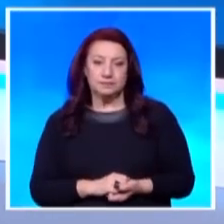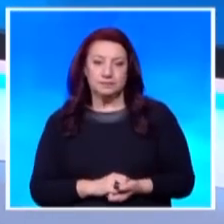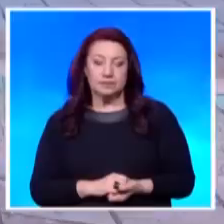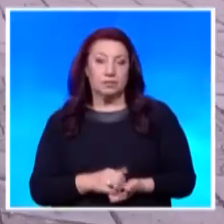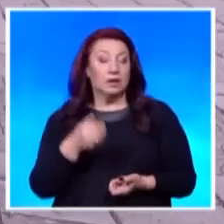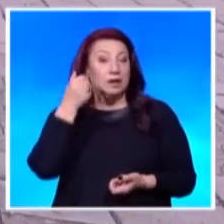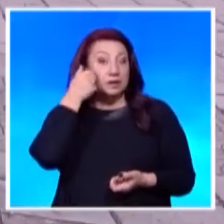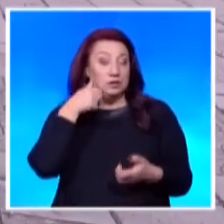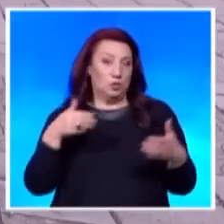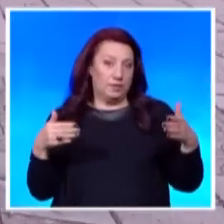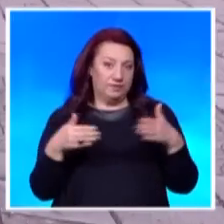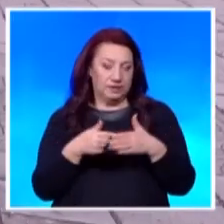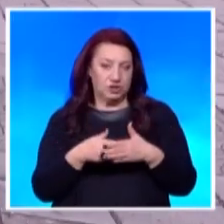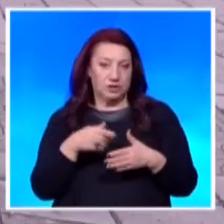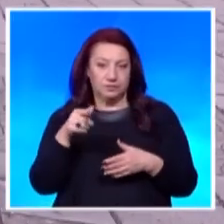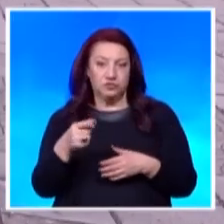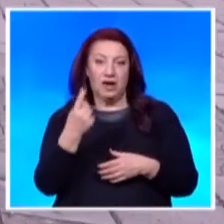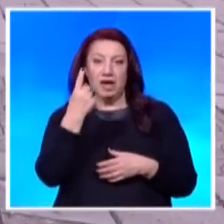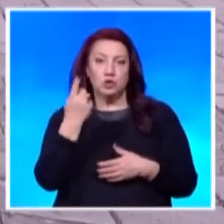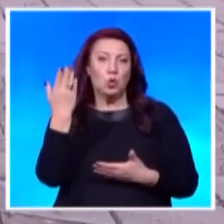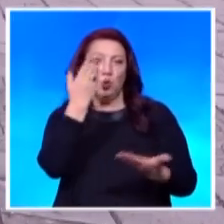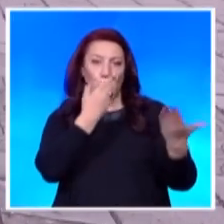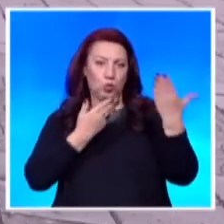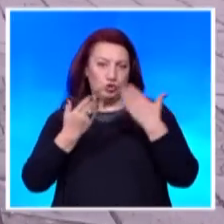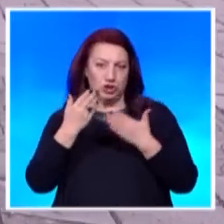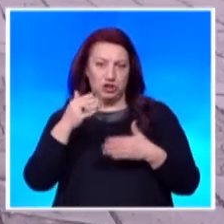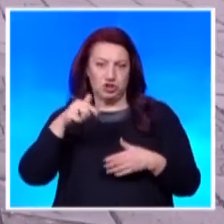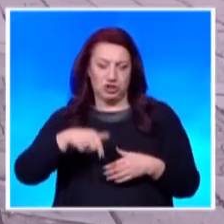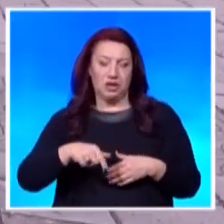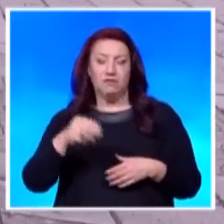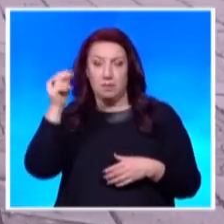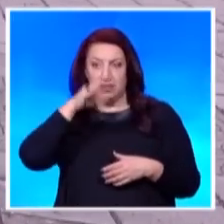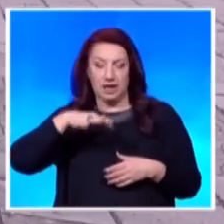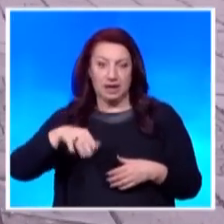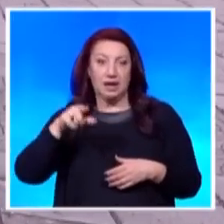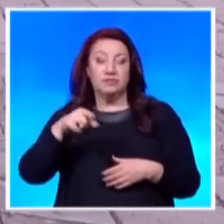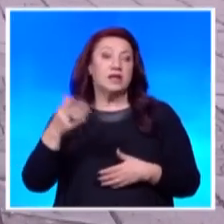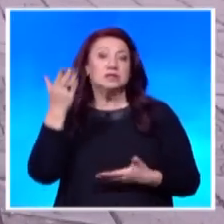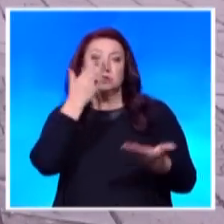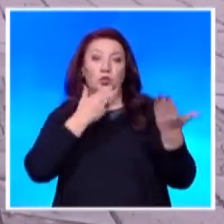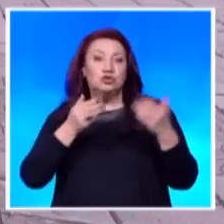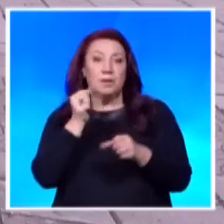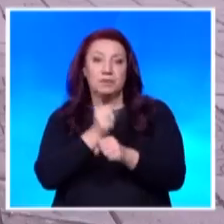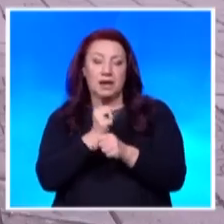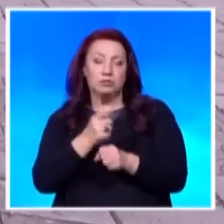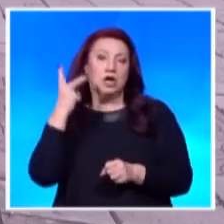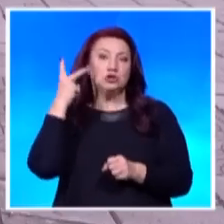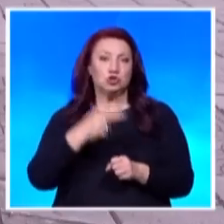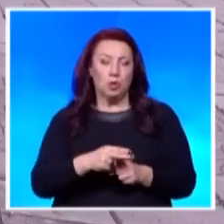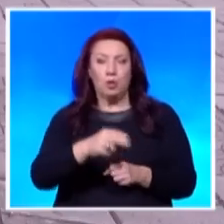Добър вечер. Това е само едно от училищата в страната, където днес учебната дейност беше прекратена, а учениците